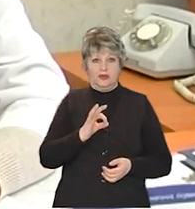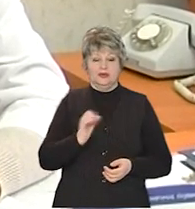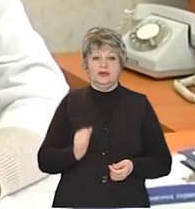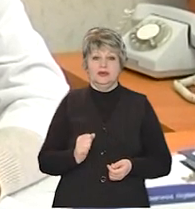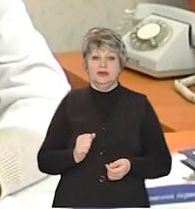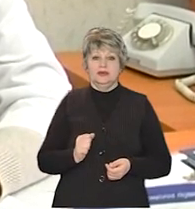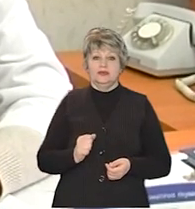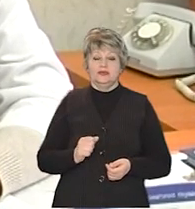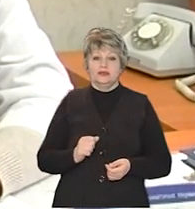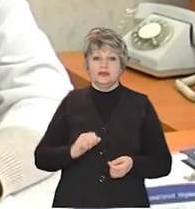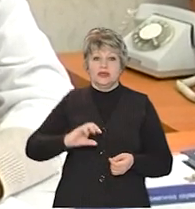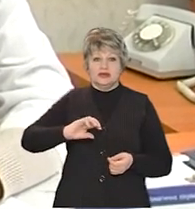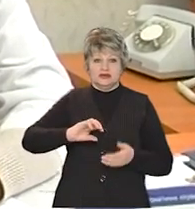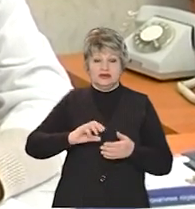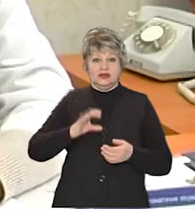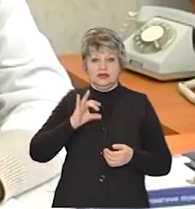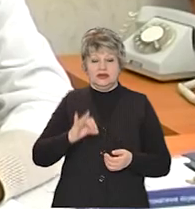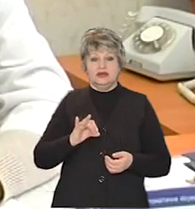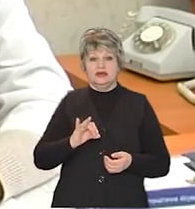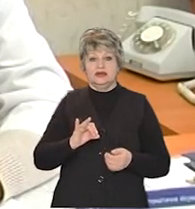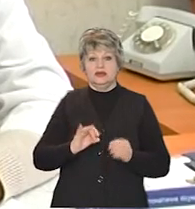позначці, закрили вентиль і